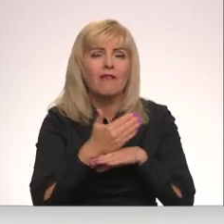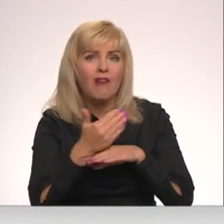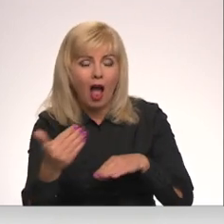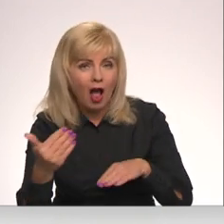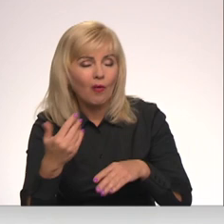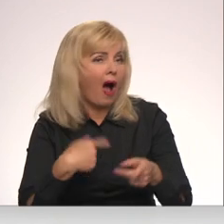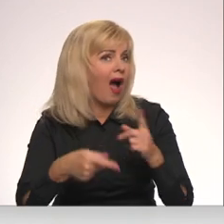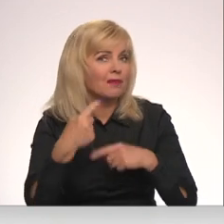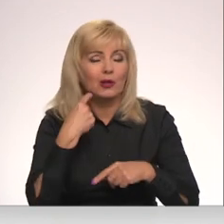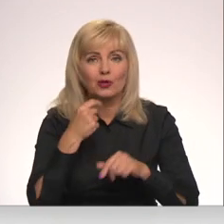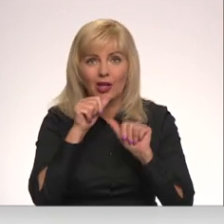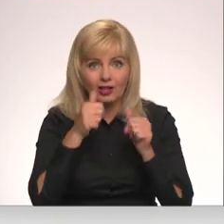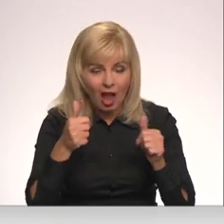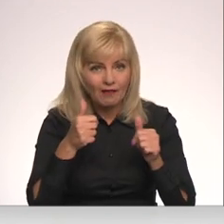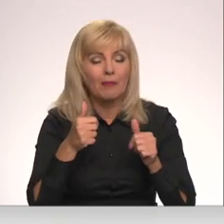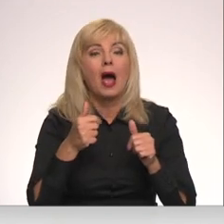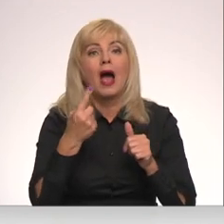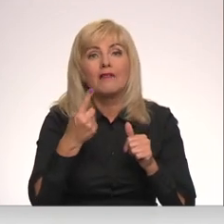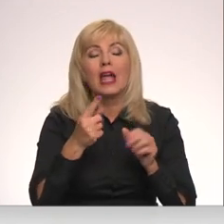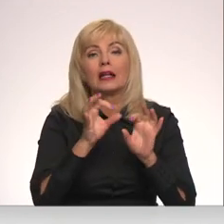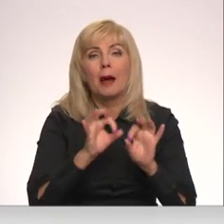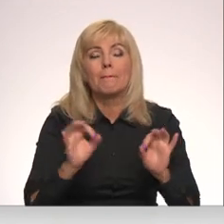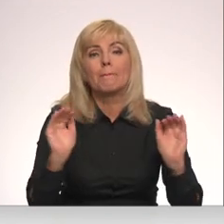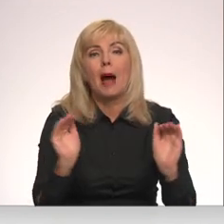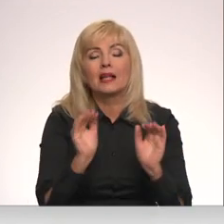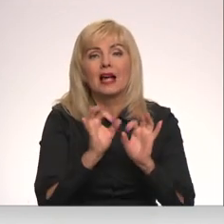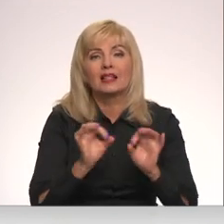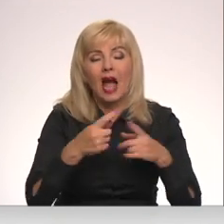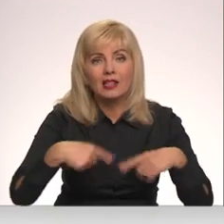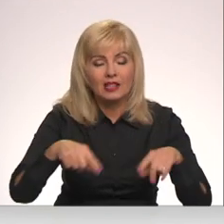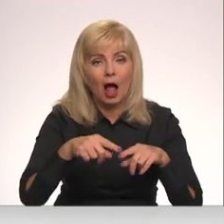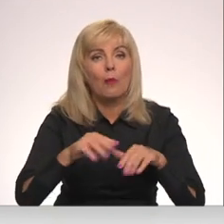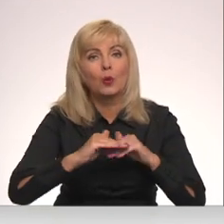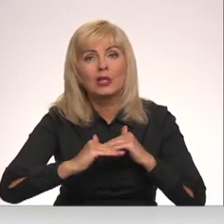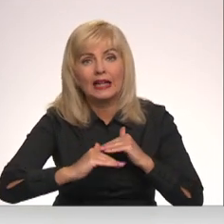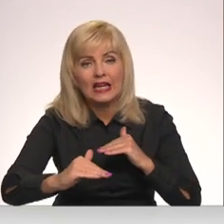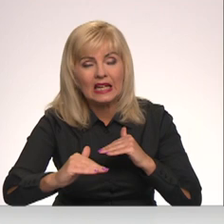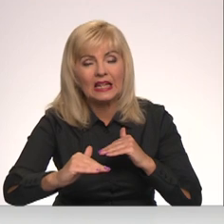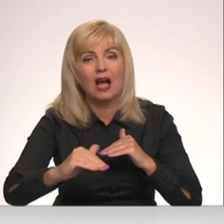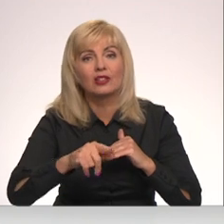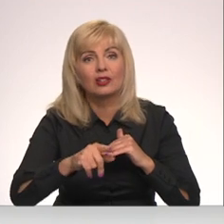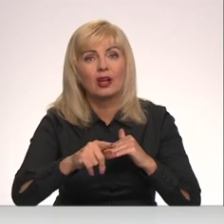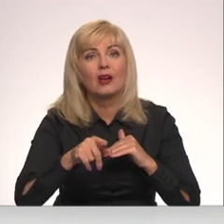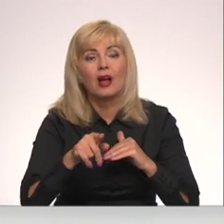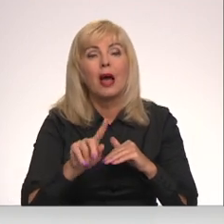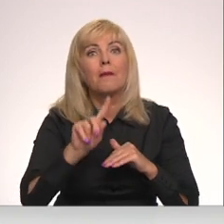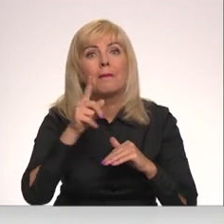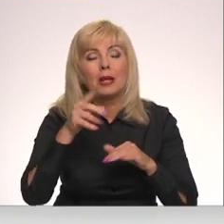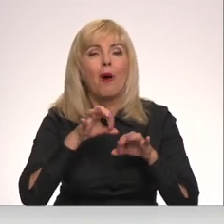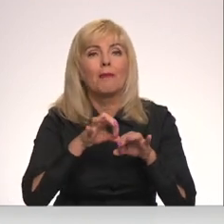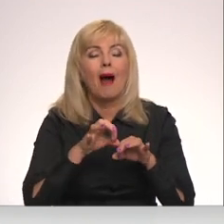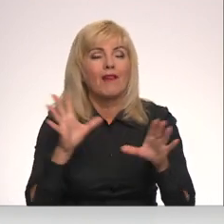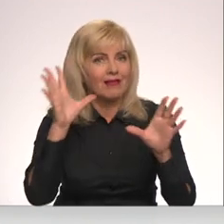nevar. Un mēs uz grīdas vienā mazā skaistā telpiņā pie baltās zāles tur iznācis pavadīt pirmo